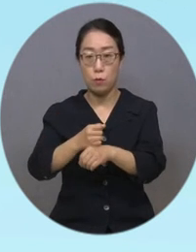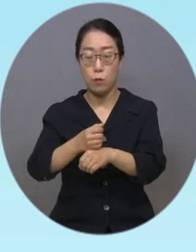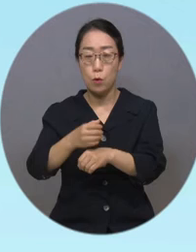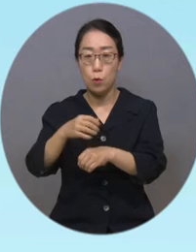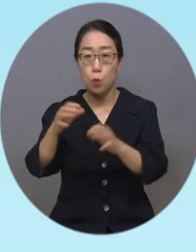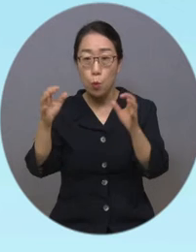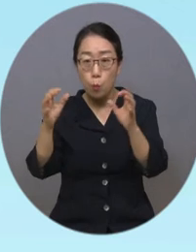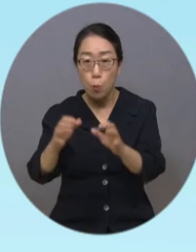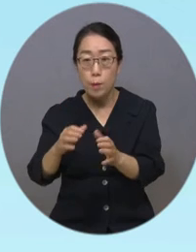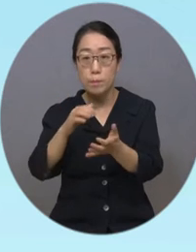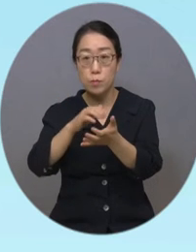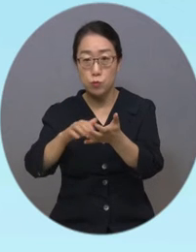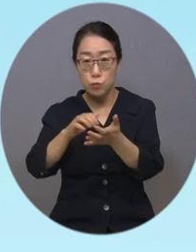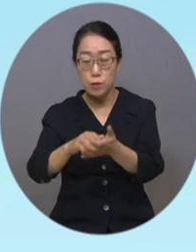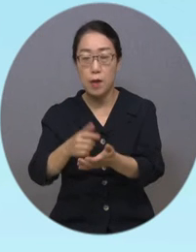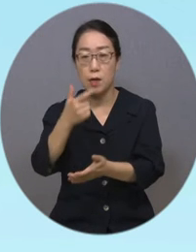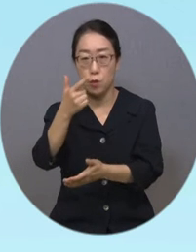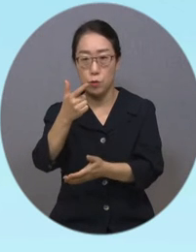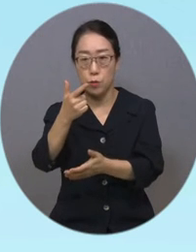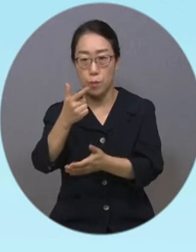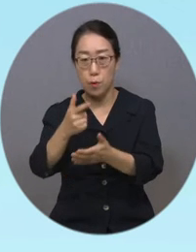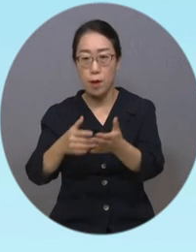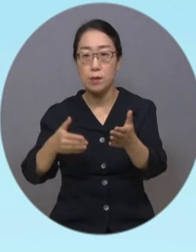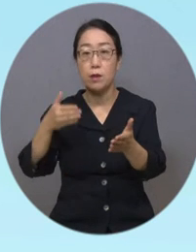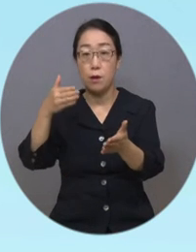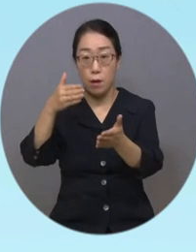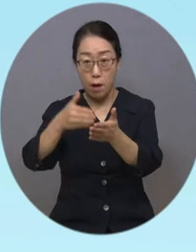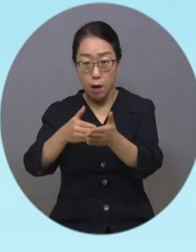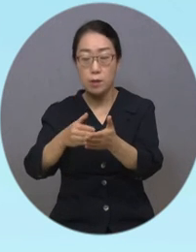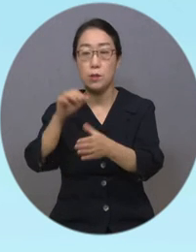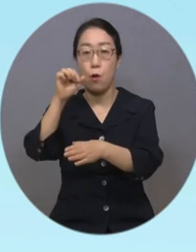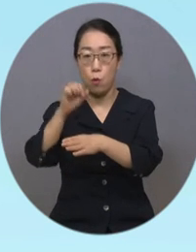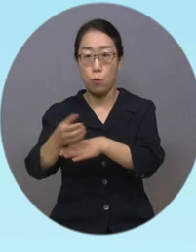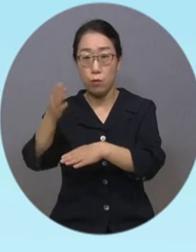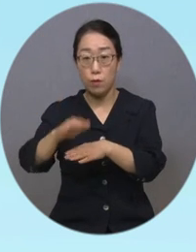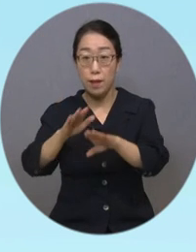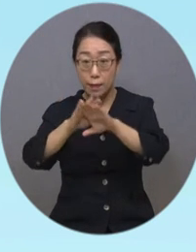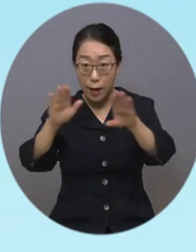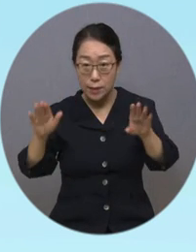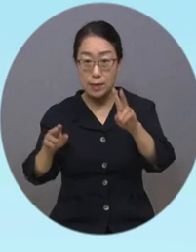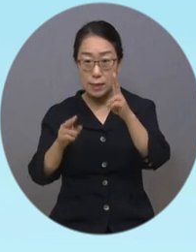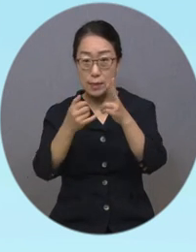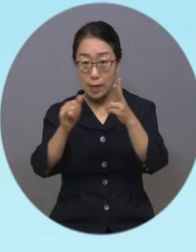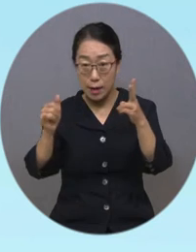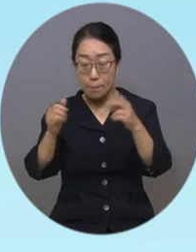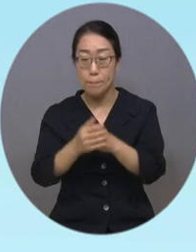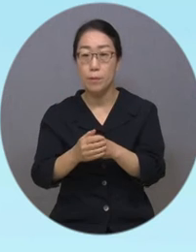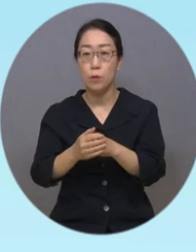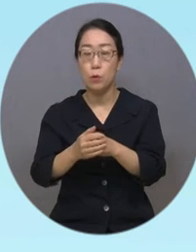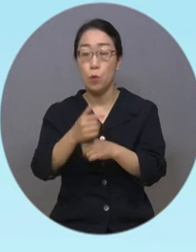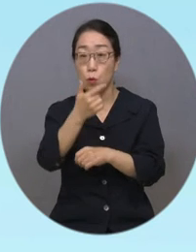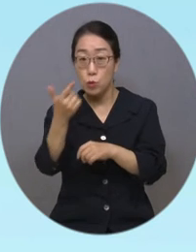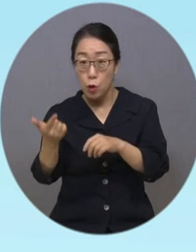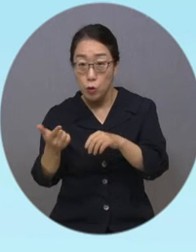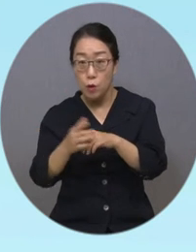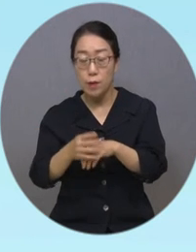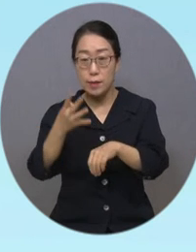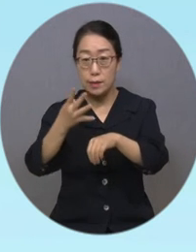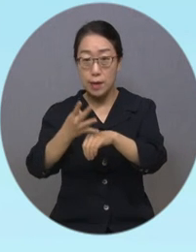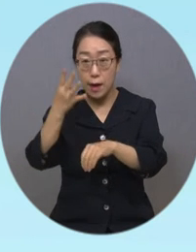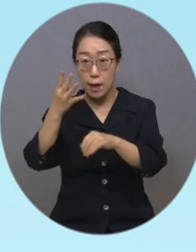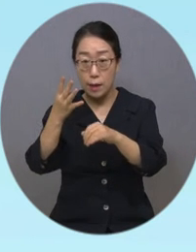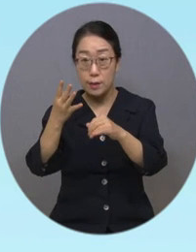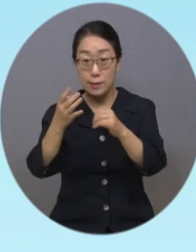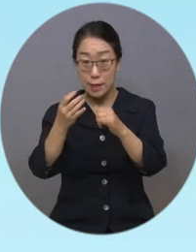언제 한도 6명까지 로 확대 허용한다 며 다만 낮에는 잉 이상 저녁 6시 이후에는 4인 이상의